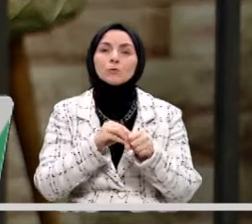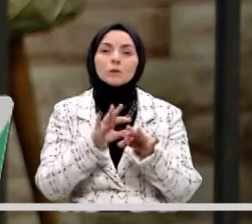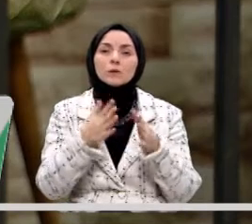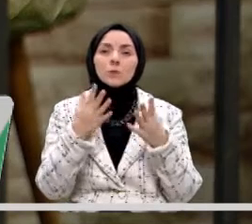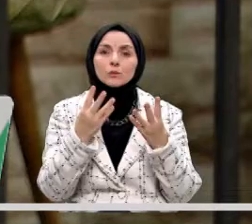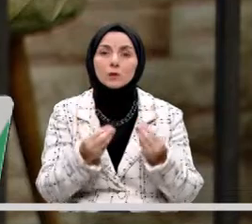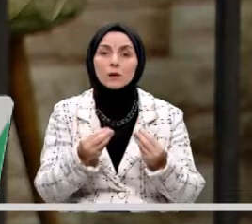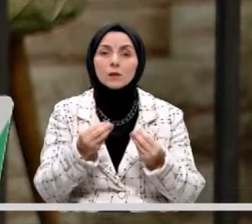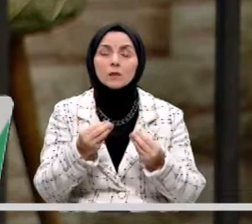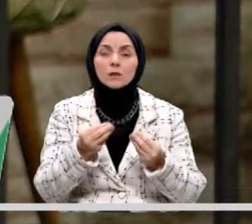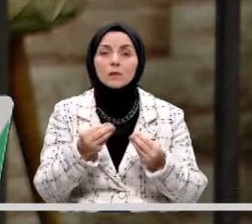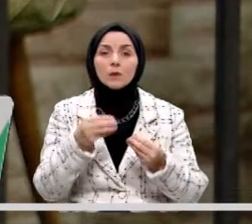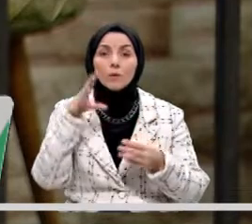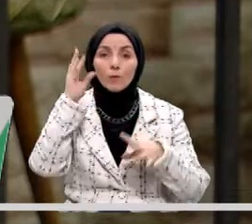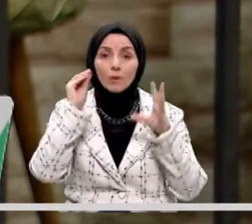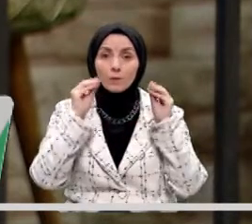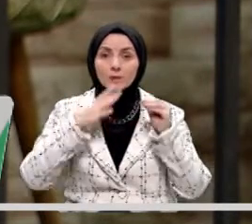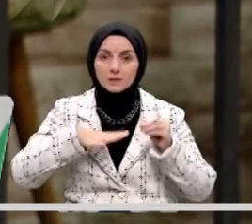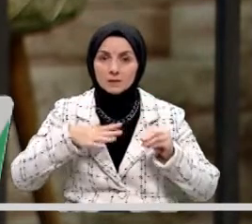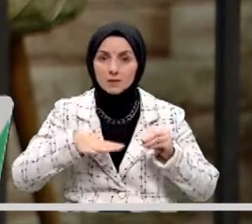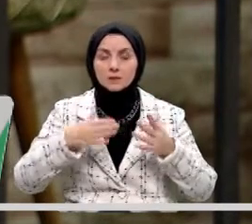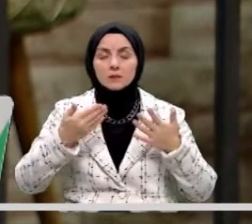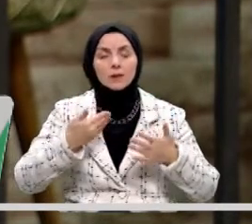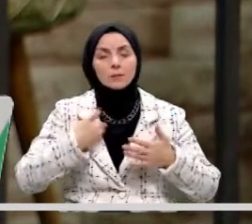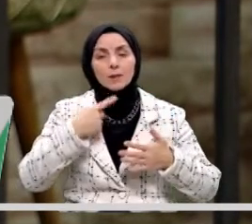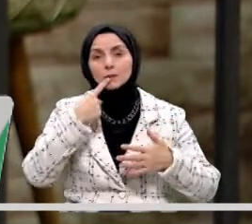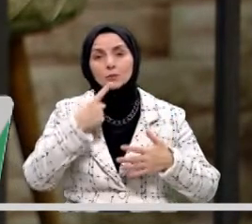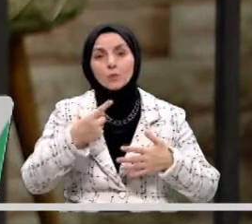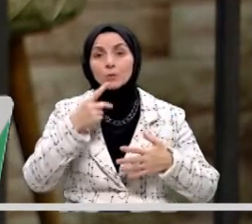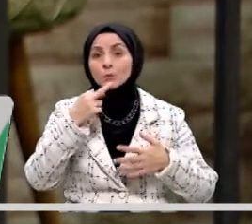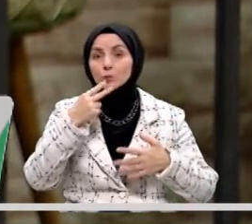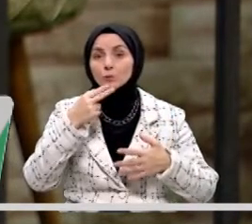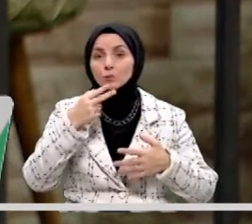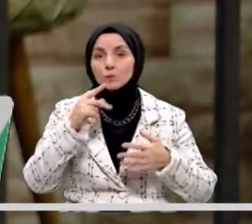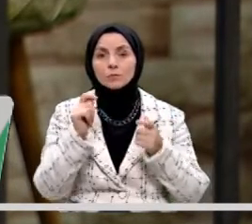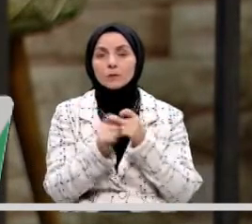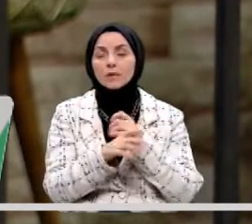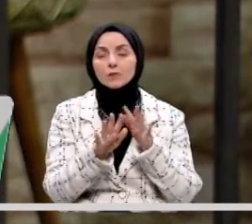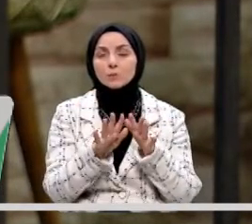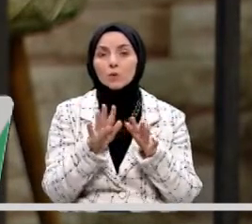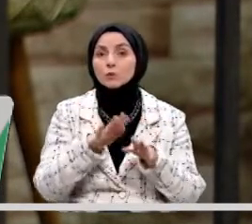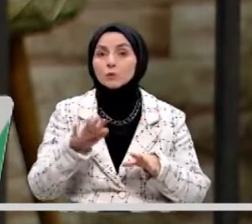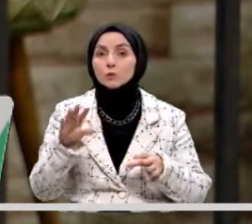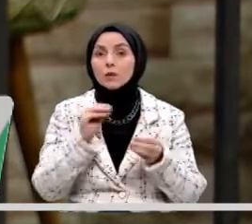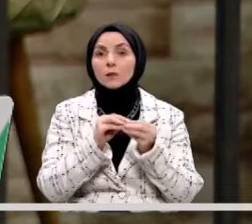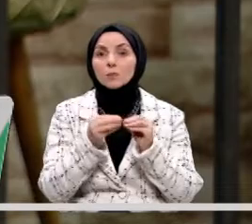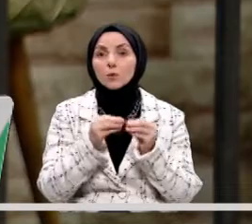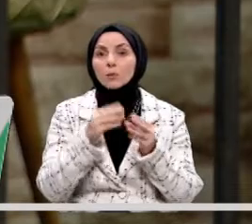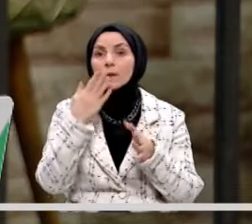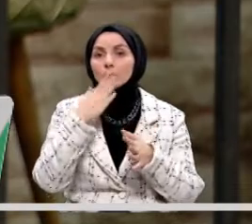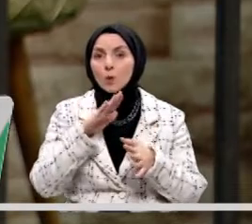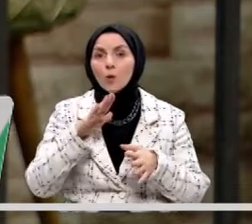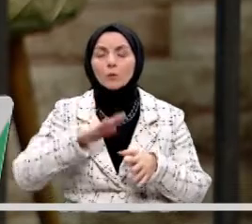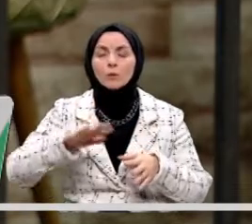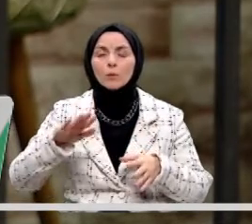Ben söylediğim değil ya Ben söyleniyorum konuşuyorum bunu söylüyorum ve değişmiyor Çocuklarda problem yok problemler